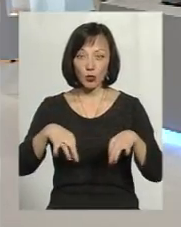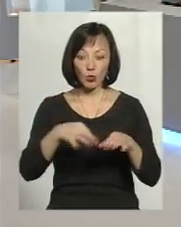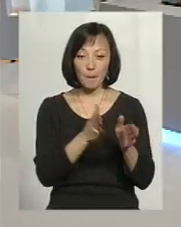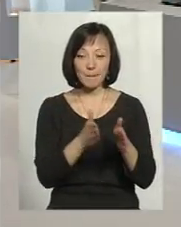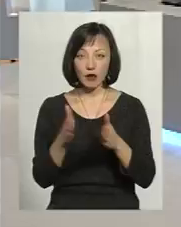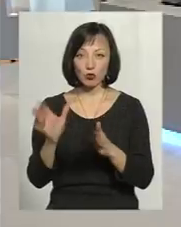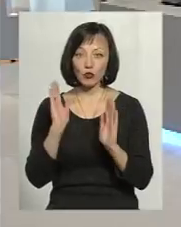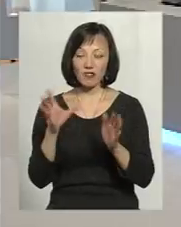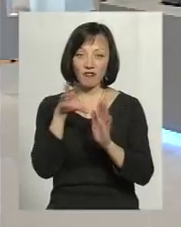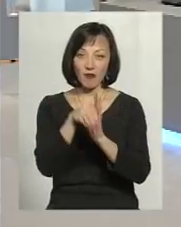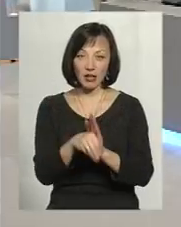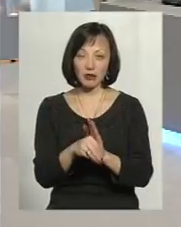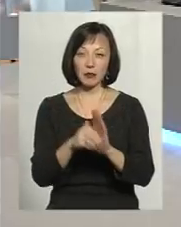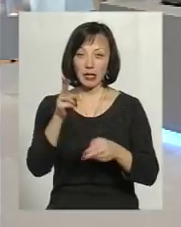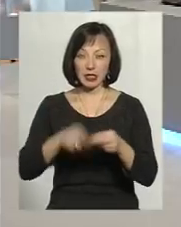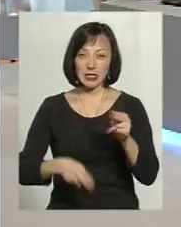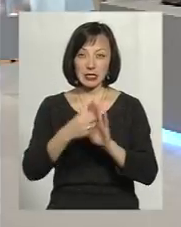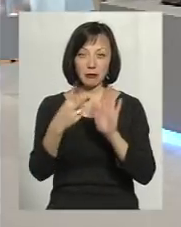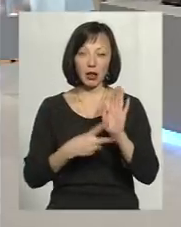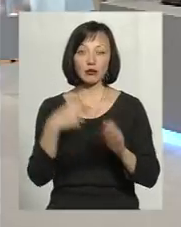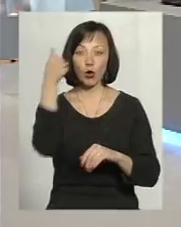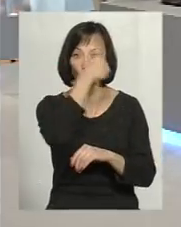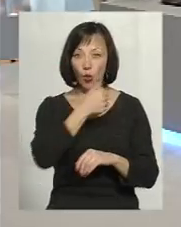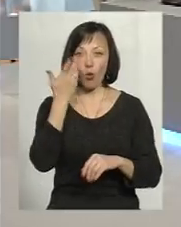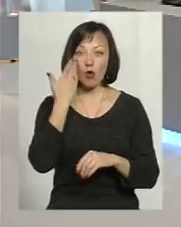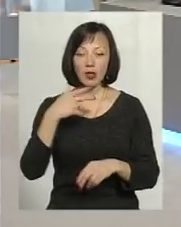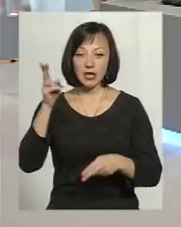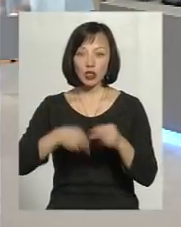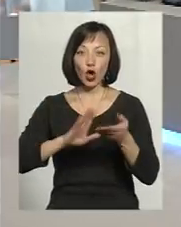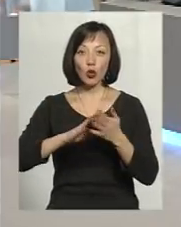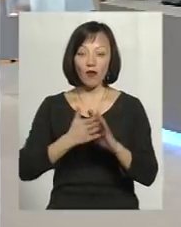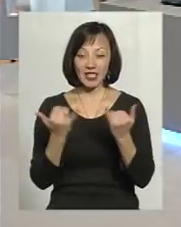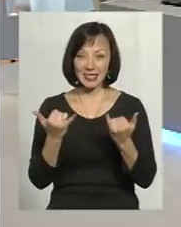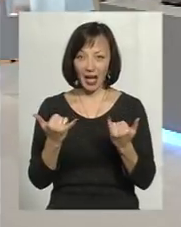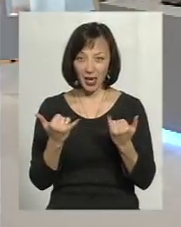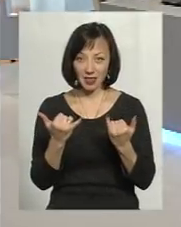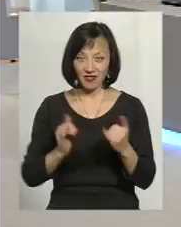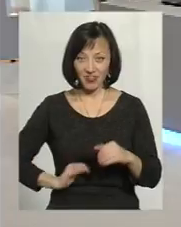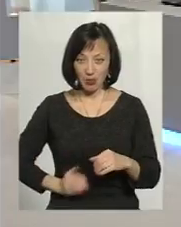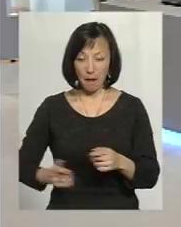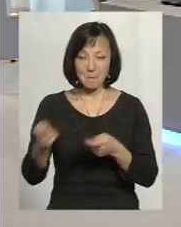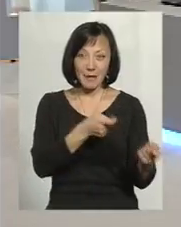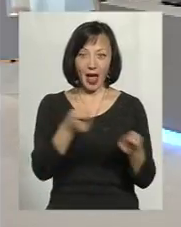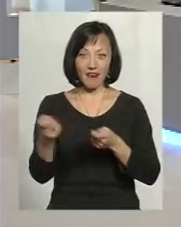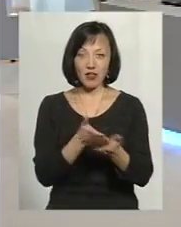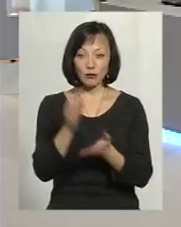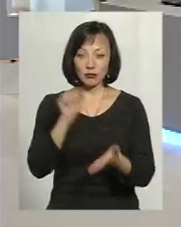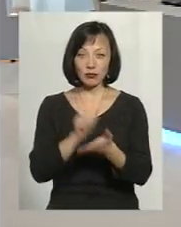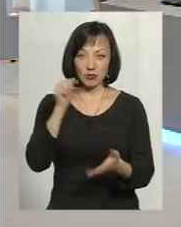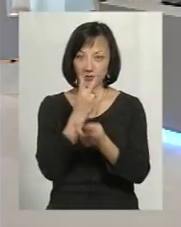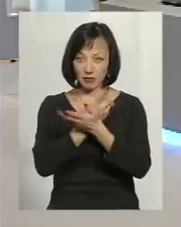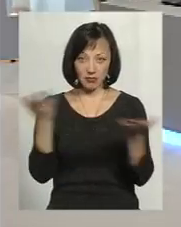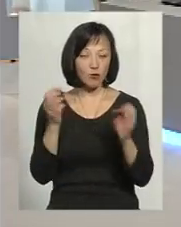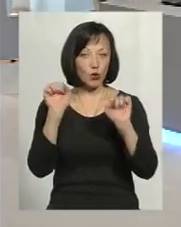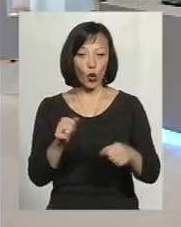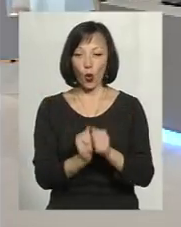яка буде введена в дію наприкінці 2017 року, коли закінчиться договори з діючими перевізниками. Ми вже опублікували її для загального